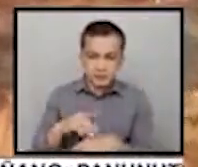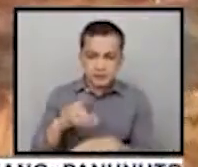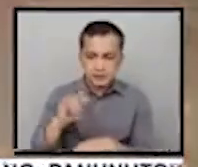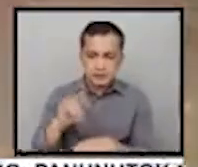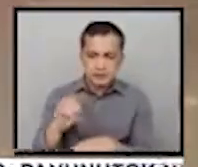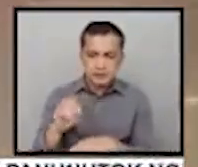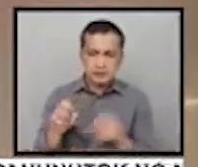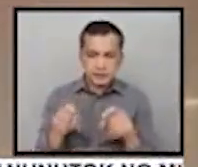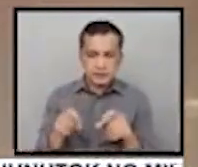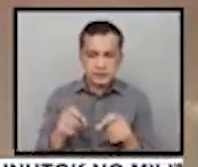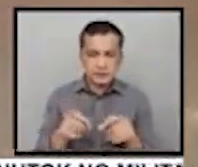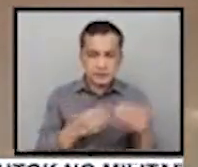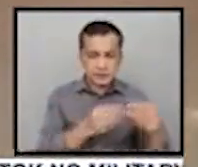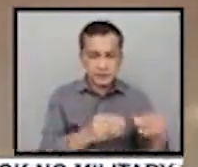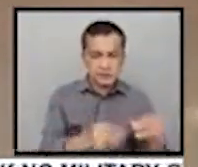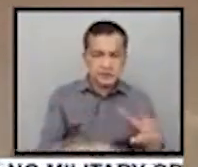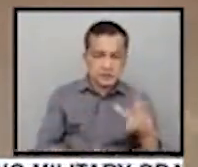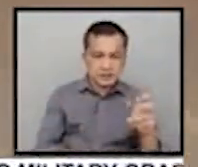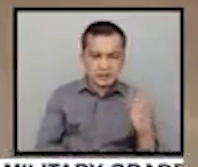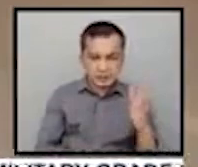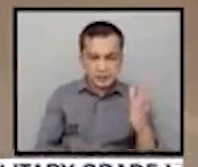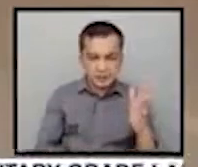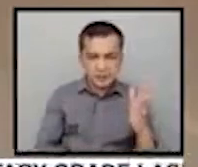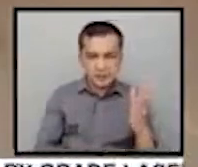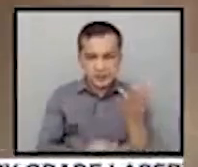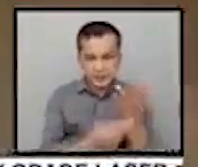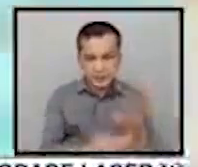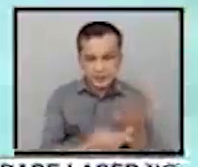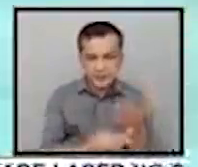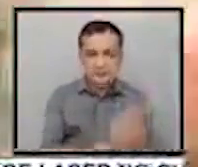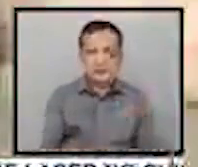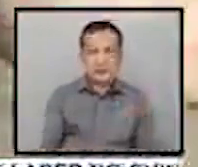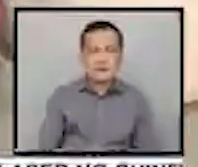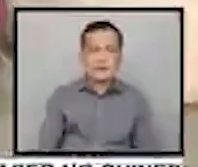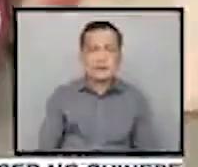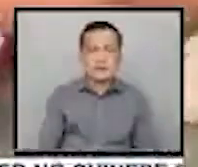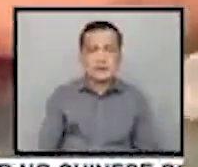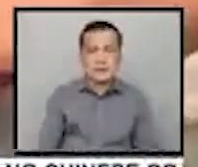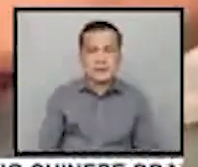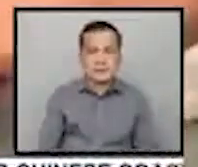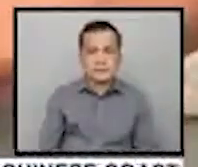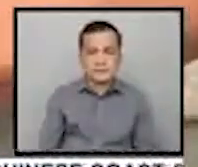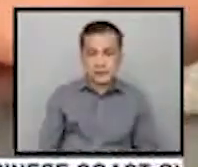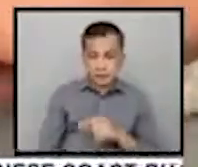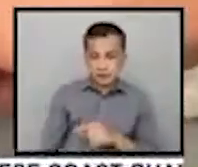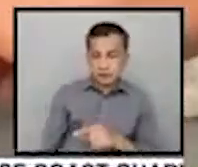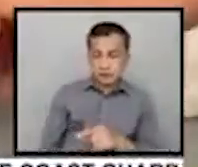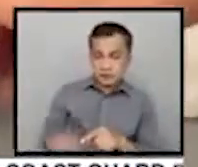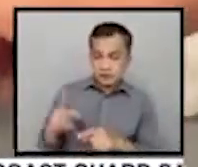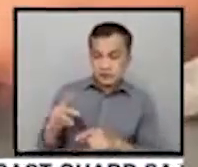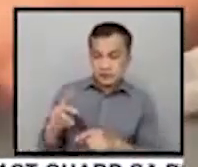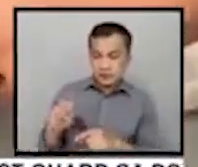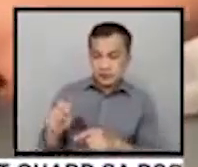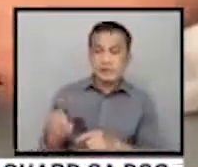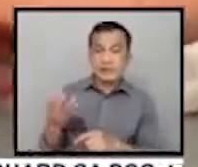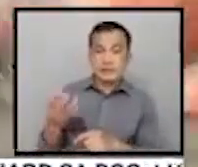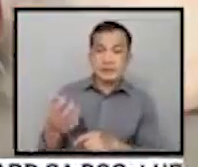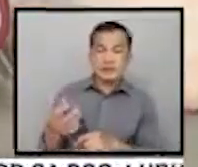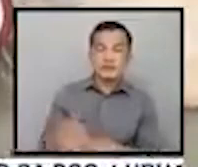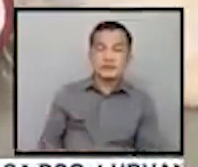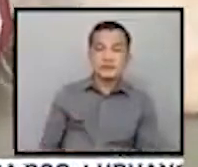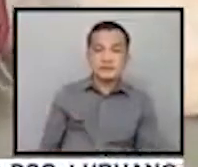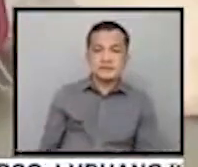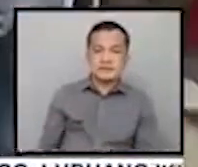sa palengke ng 350 pesos hanggang 370 pesos. Pero mabibili lamang dito sa Kadiwa sa halagang